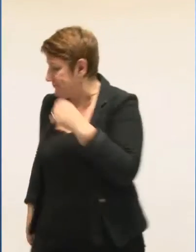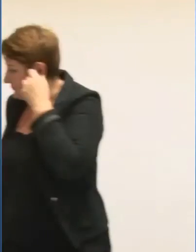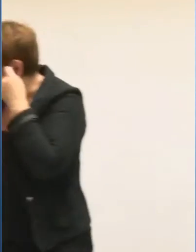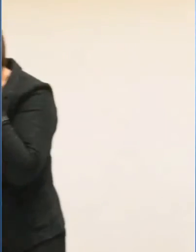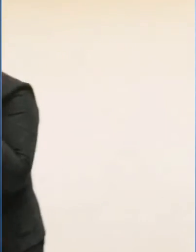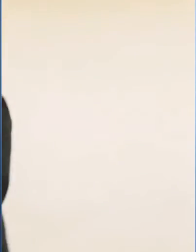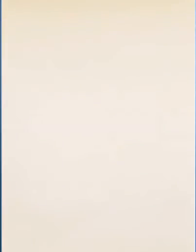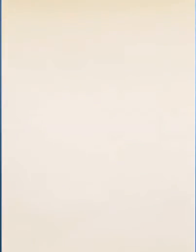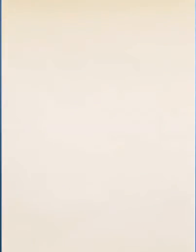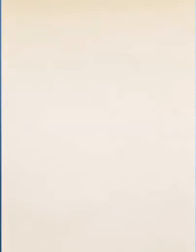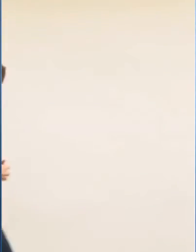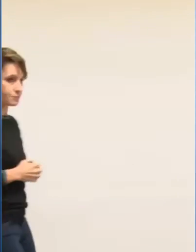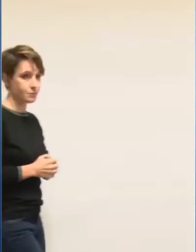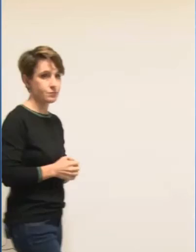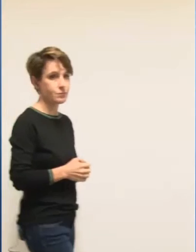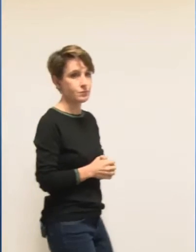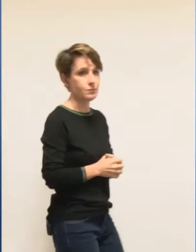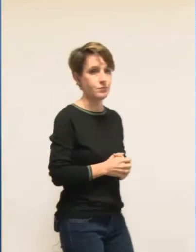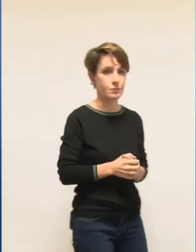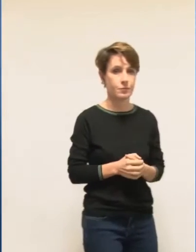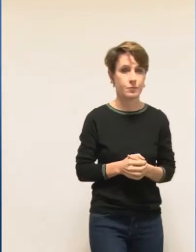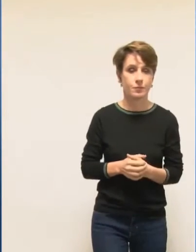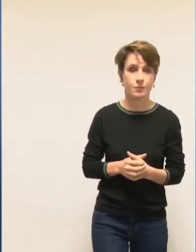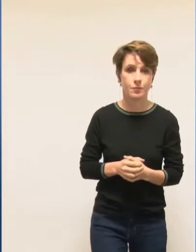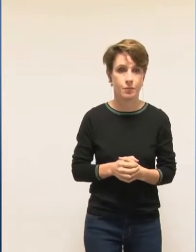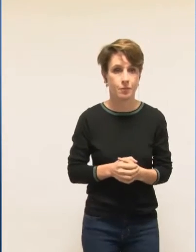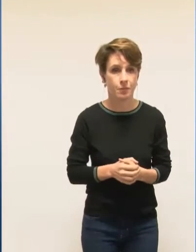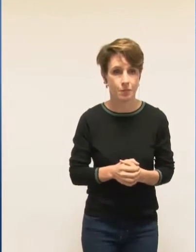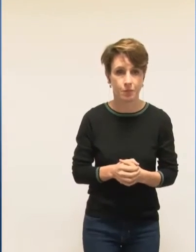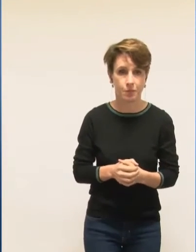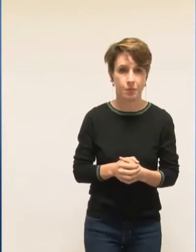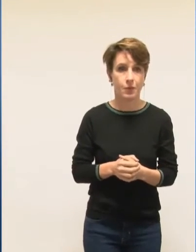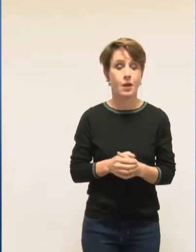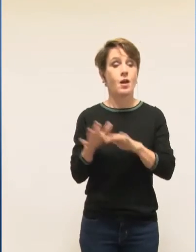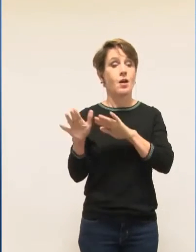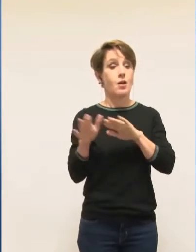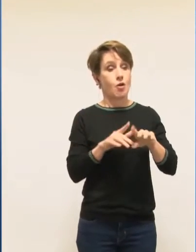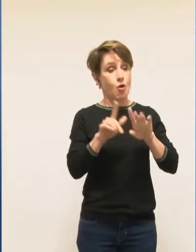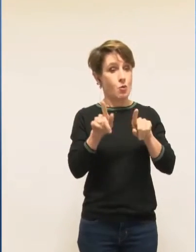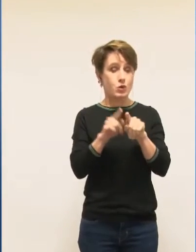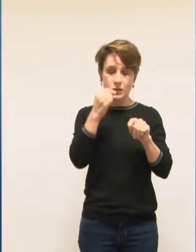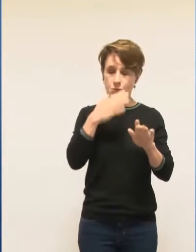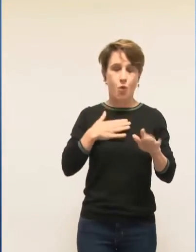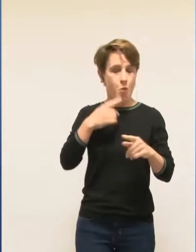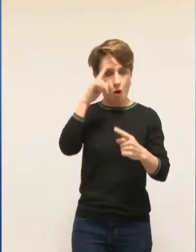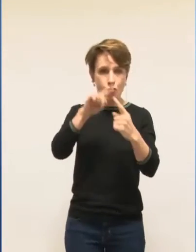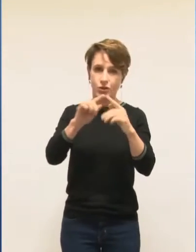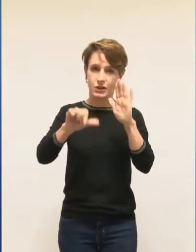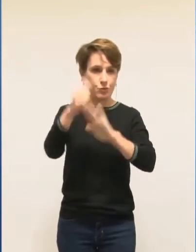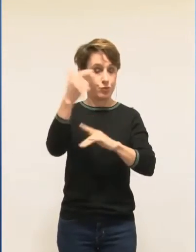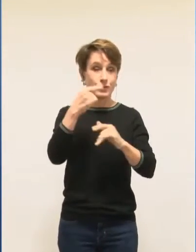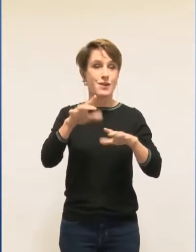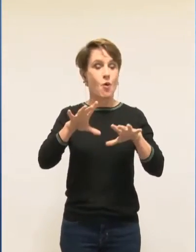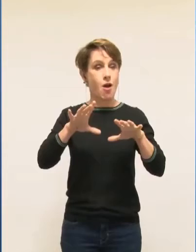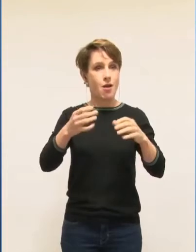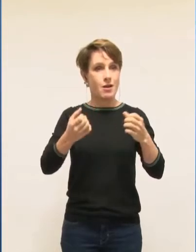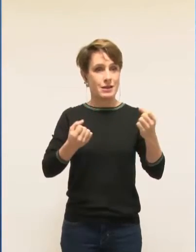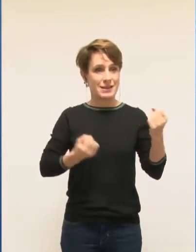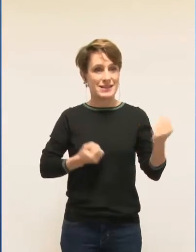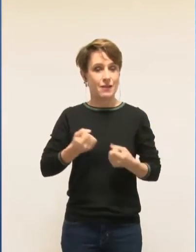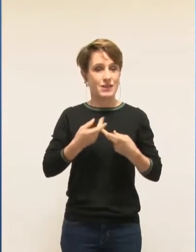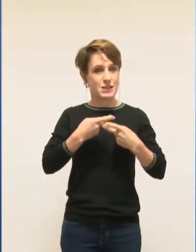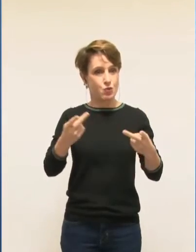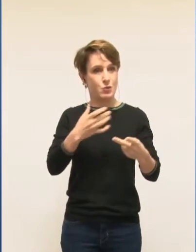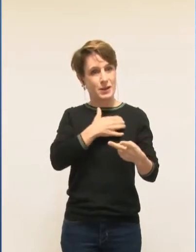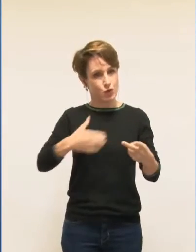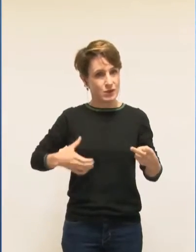Enfin, ce ROB doit affirmer avec plus de force la place du service public municipal. De ce point de vue, je ne partage pas, mais ça